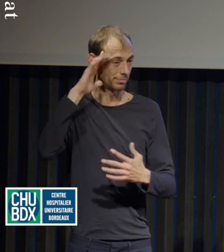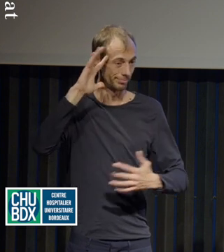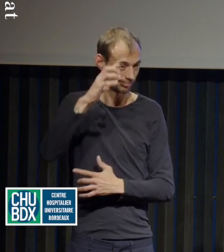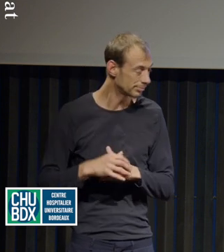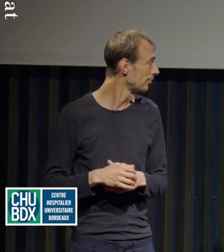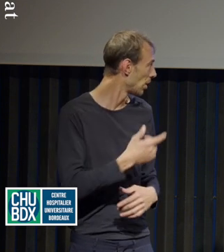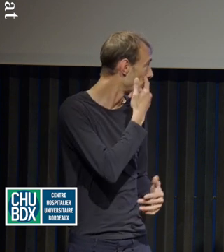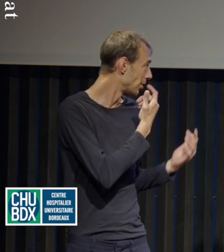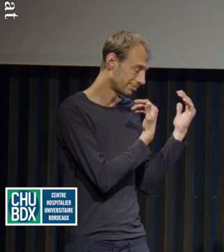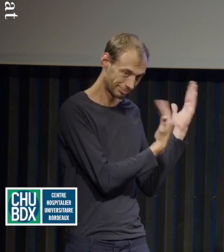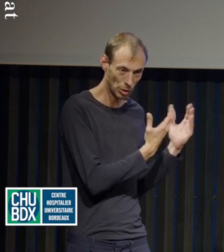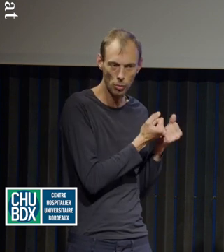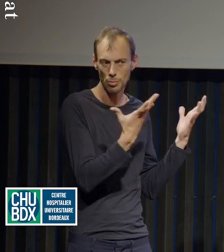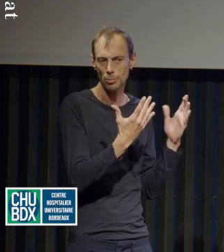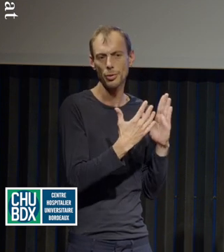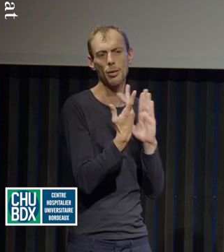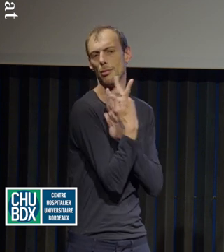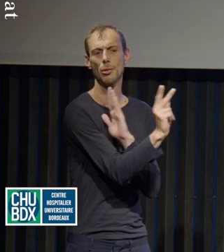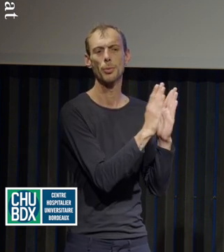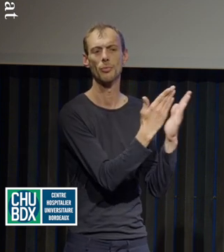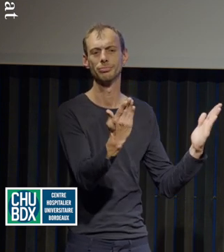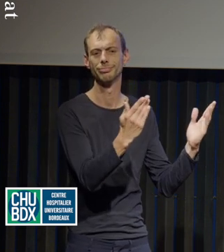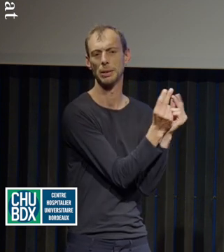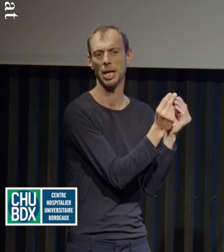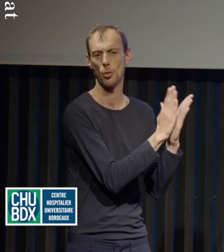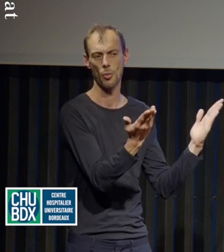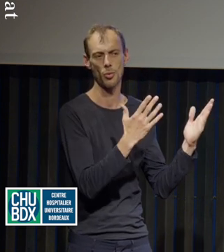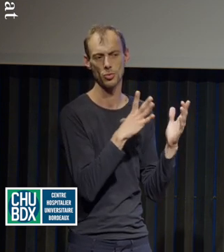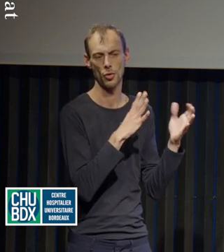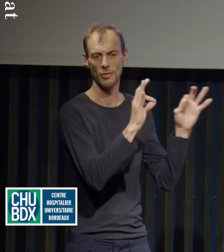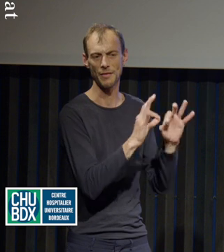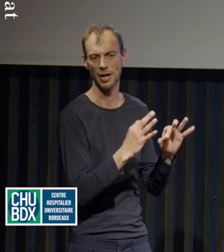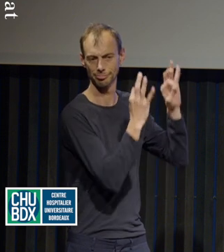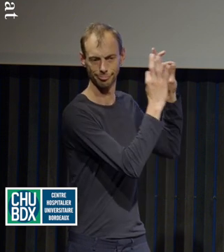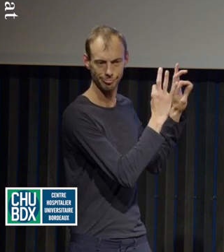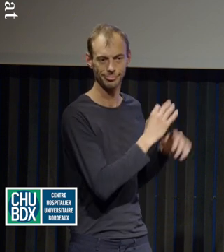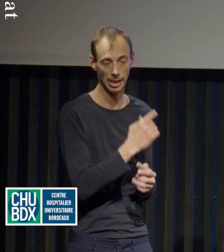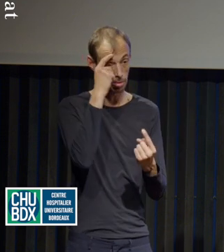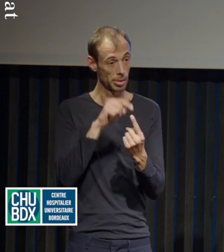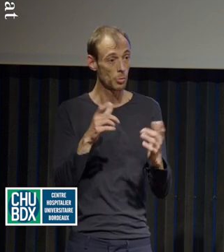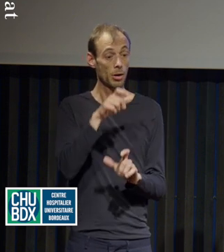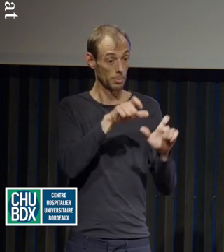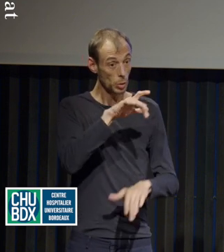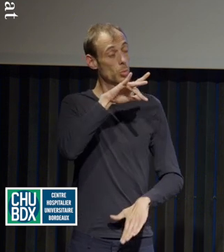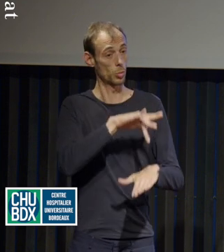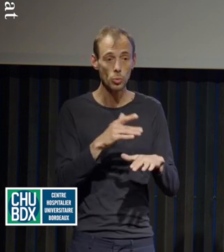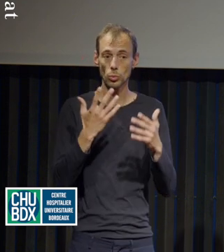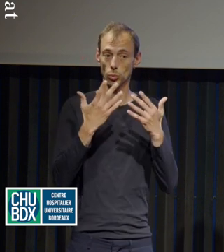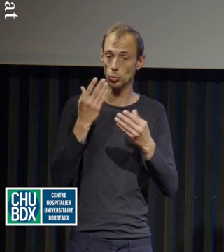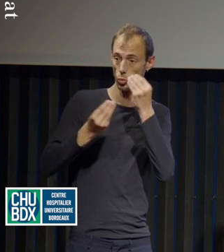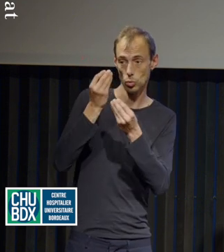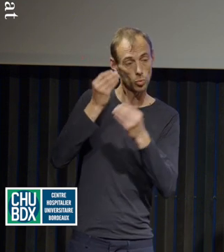quelques extraits du manifeste. C'était un défilé pour le respect et la dignité des usagers de soins en santé mentale, pour dénoncer